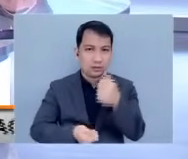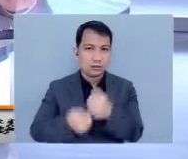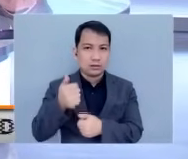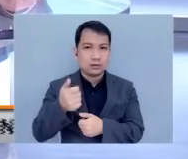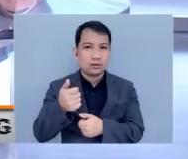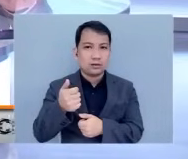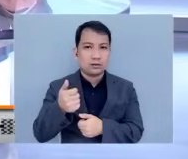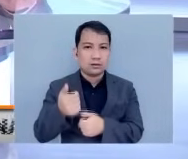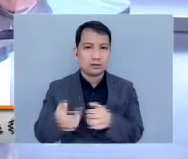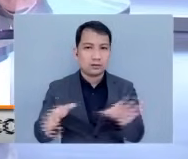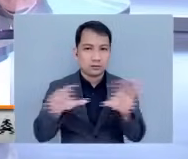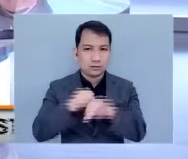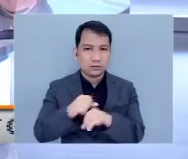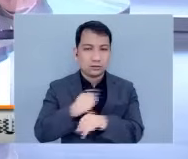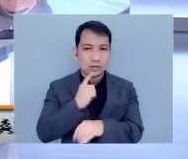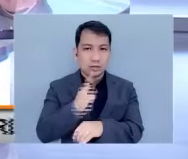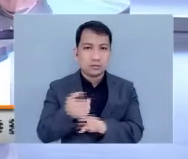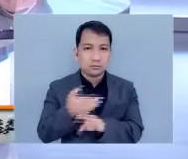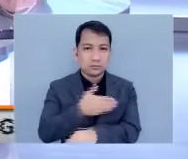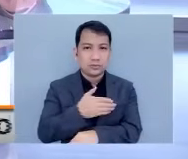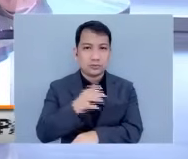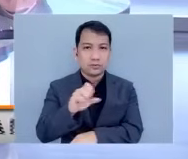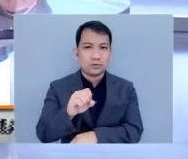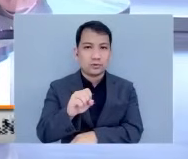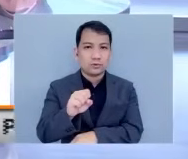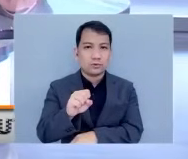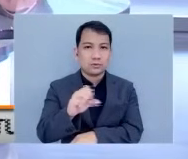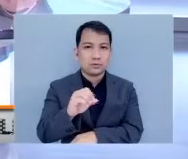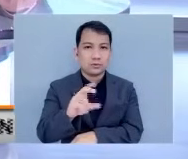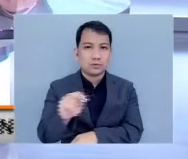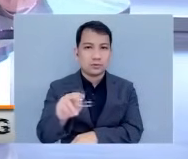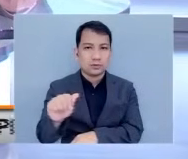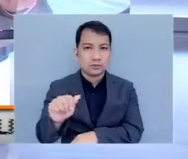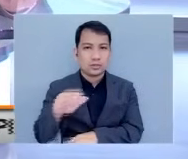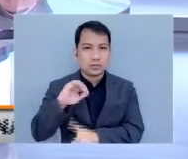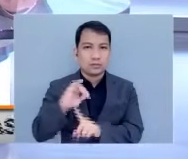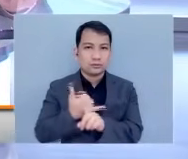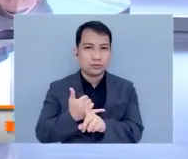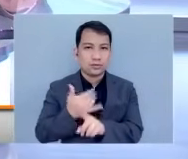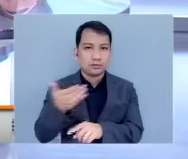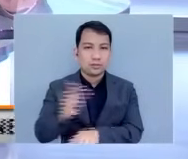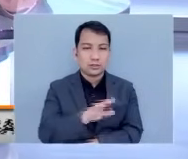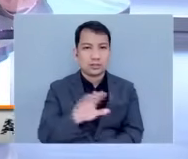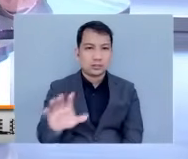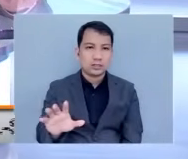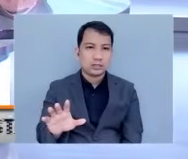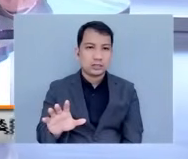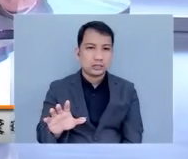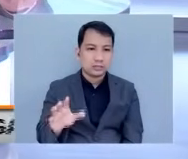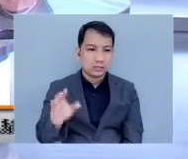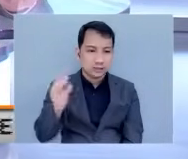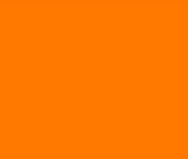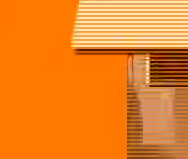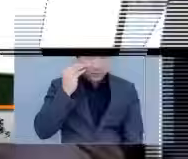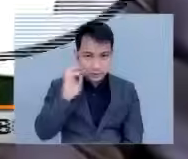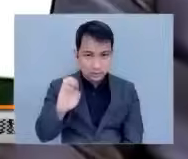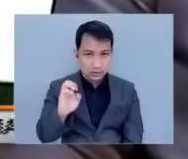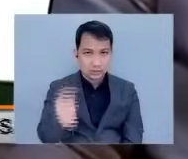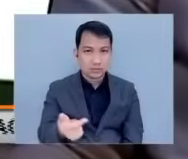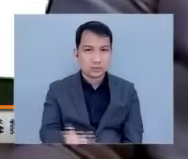raw ang State of the Nation Address ni Pangulong Bongbong Marcos sa Hulyo. Nasa frontline ng balitang yan, si Marian Enriquez.